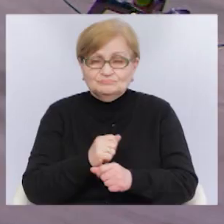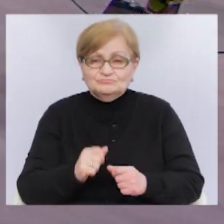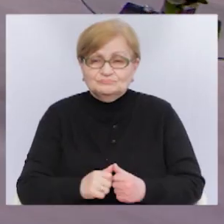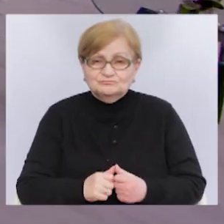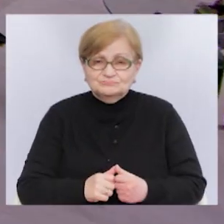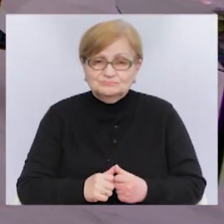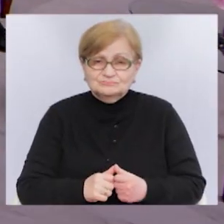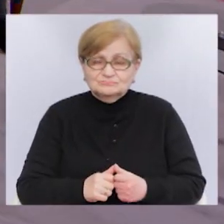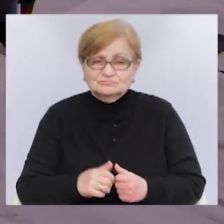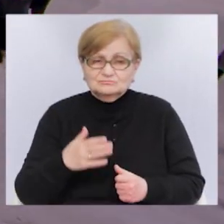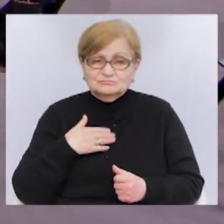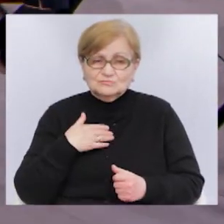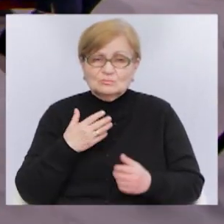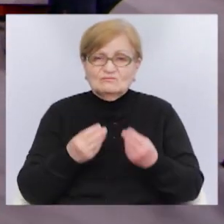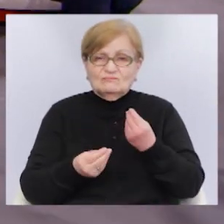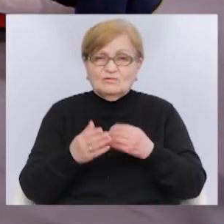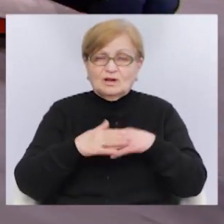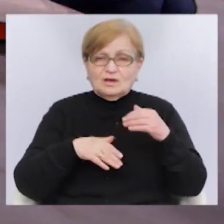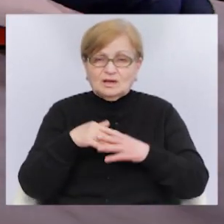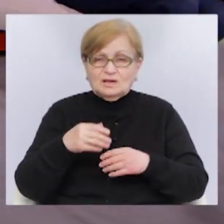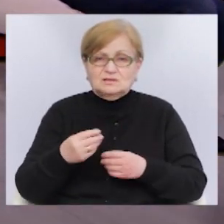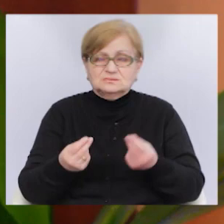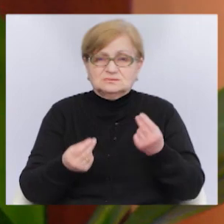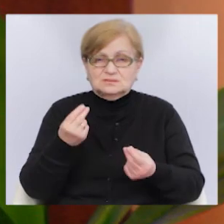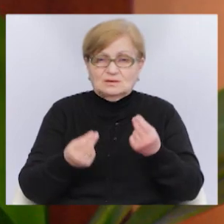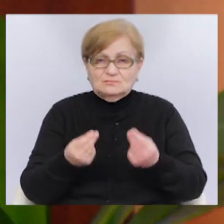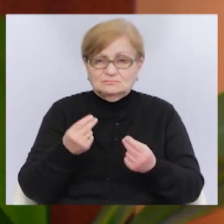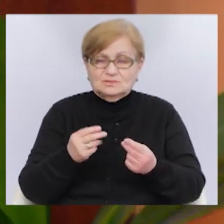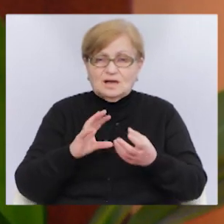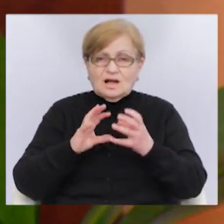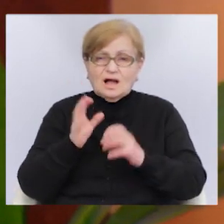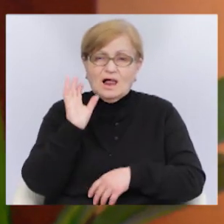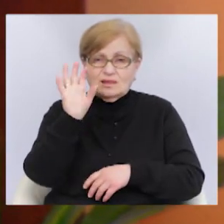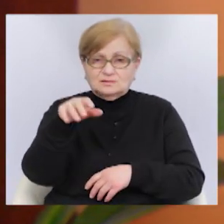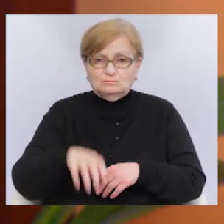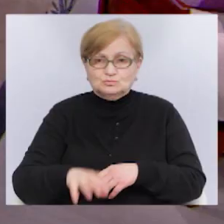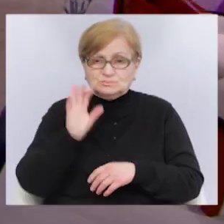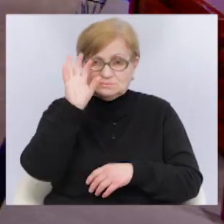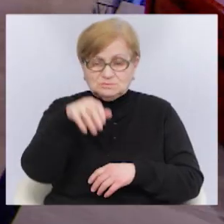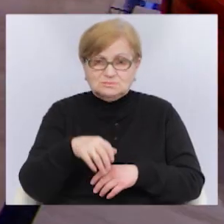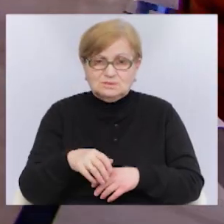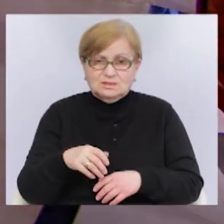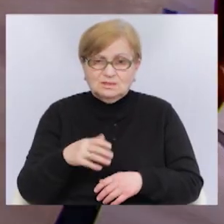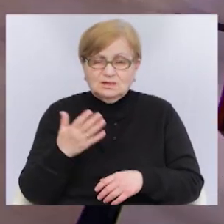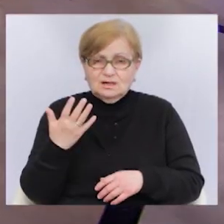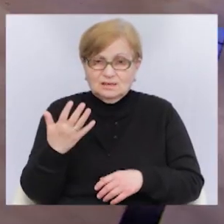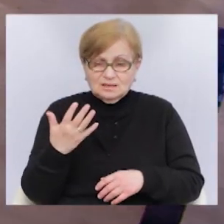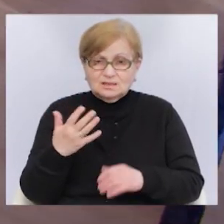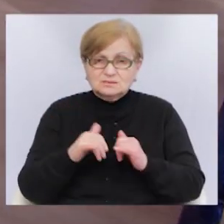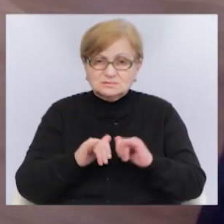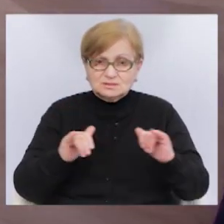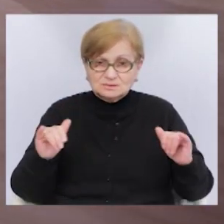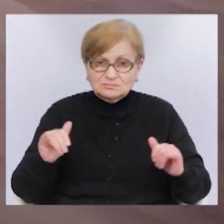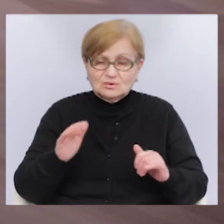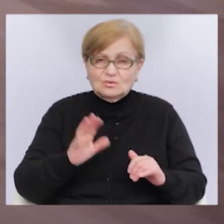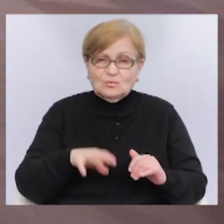კეთება. ხელის სათამაშო კალათბურთს. აჰა, ჩვენ ვაკეთებთ ხელის კოორდინაციის